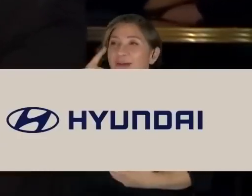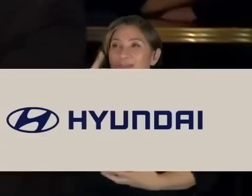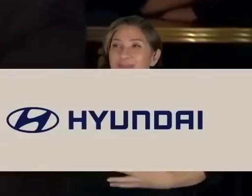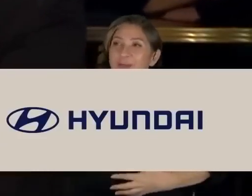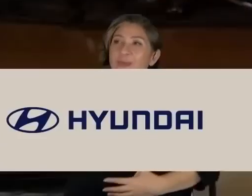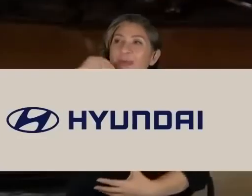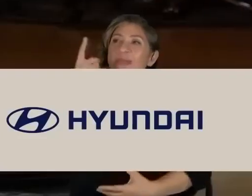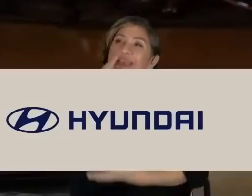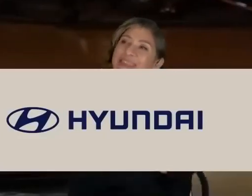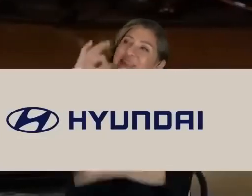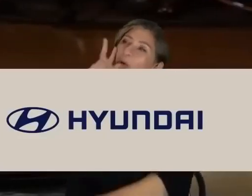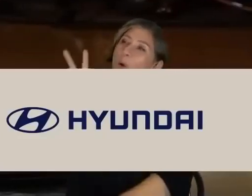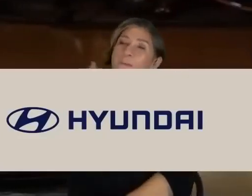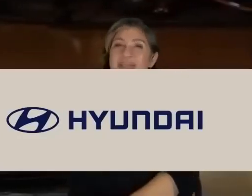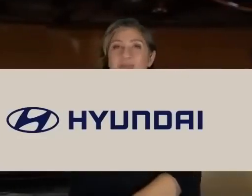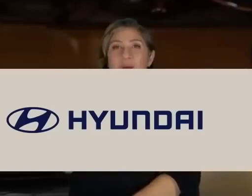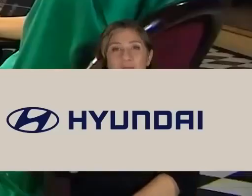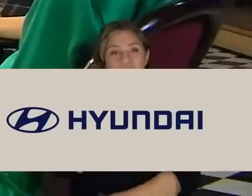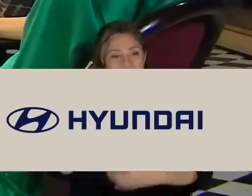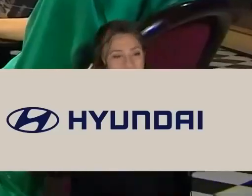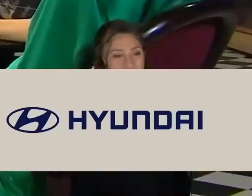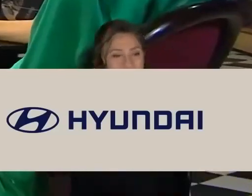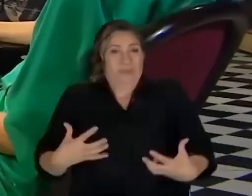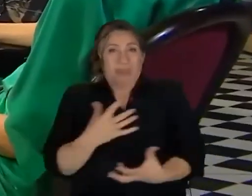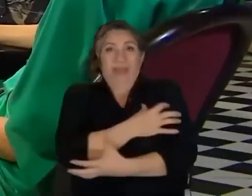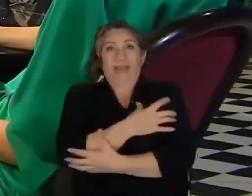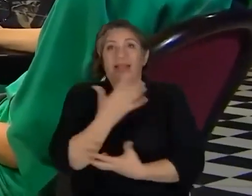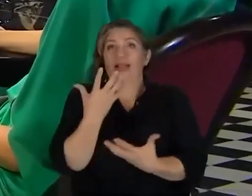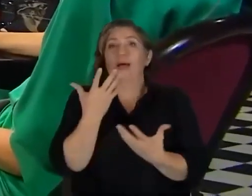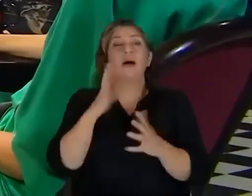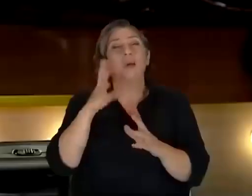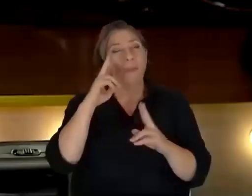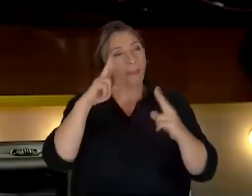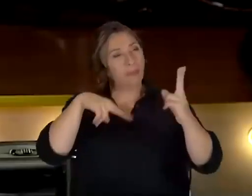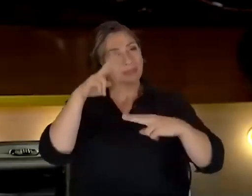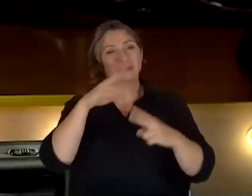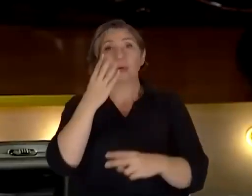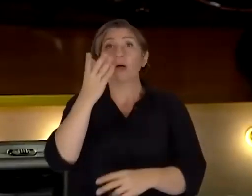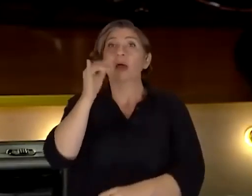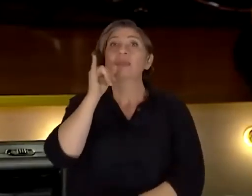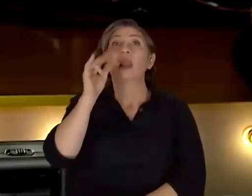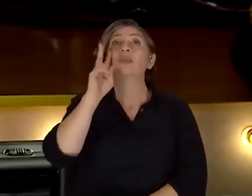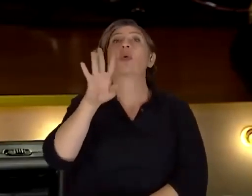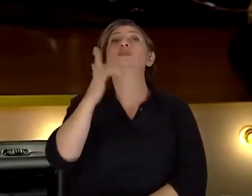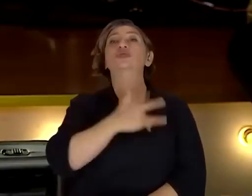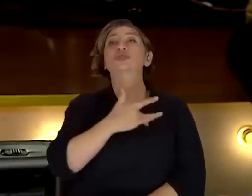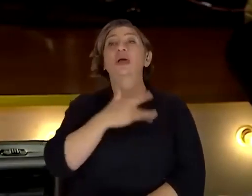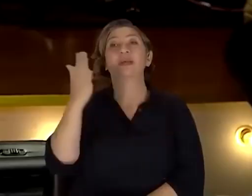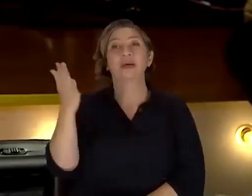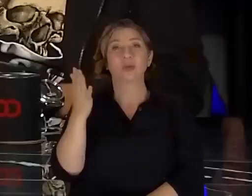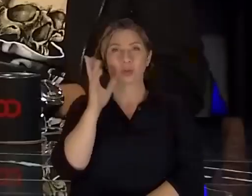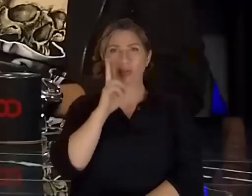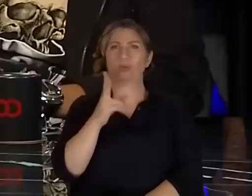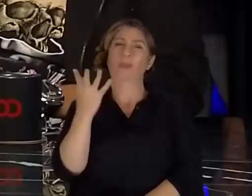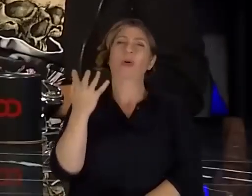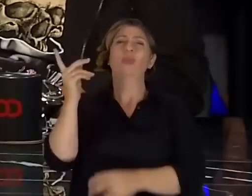veren bir insan görmek ama istiyor. Ama aşkın adeleli ne alakası var? Onun kesinlikle bakışları var. Yeter. Görmüyorsun çok... Can Yaman'ı İtalya'da peşinden koşanları galiba. Ama görürüz